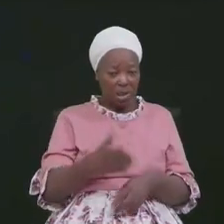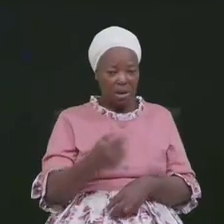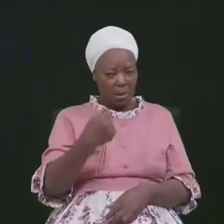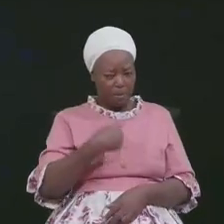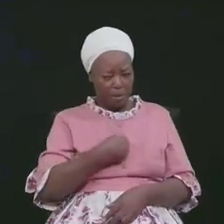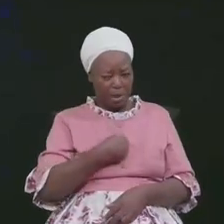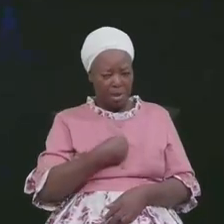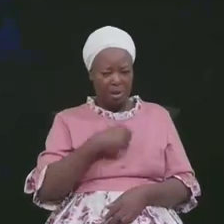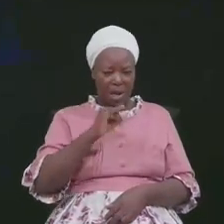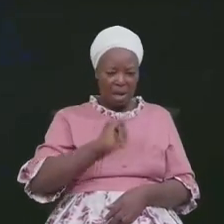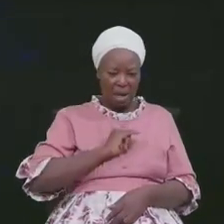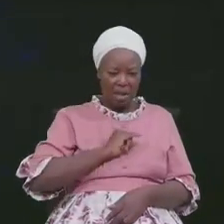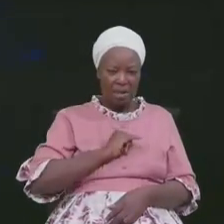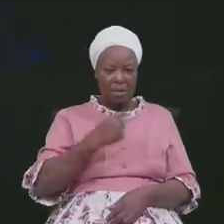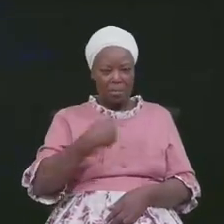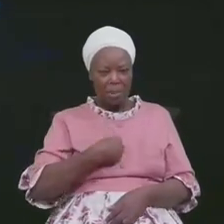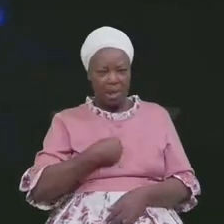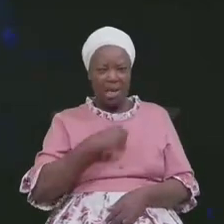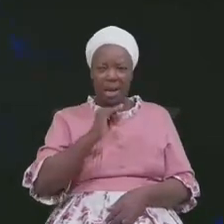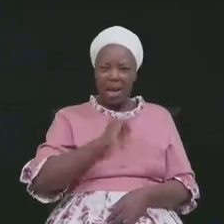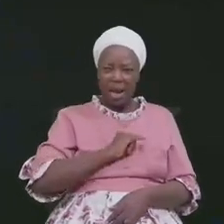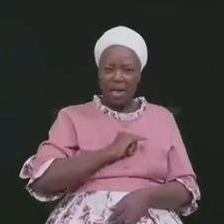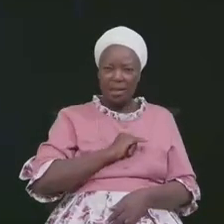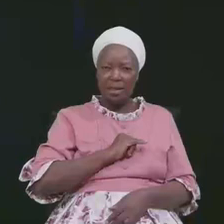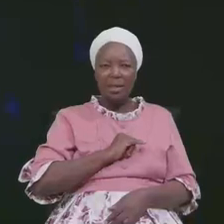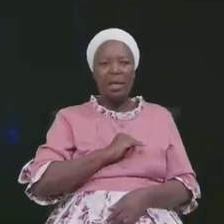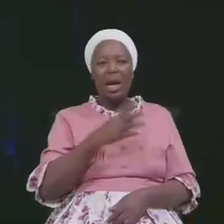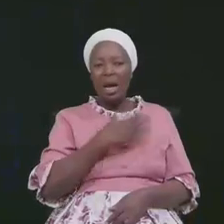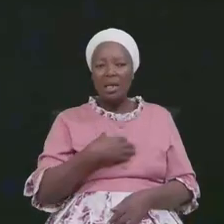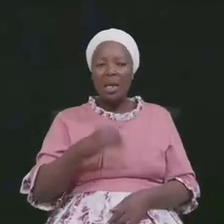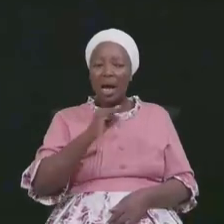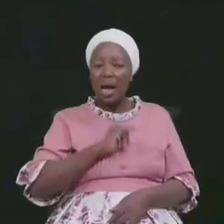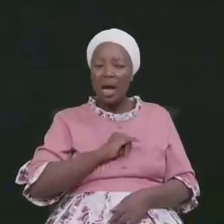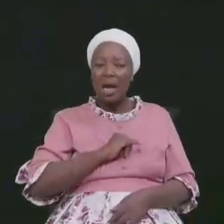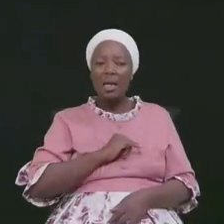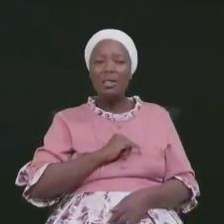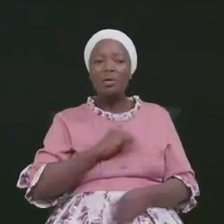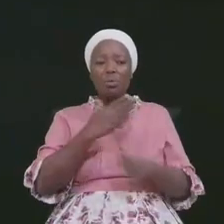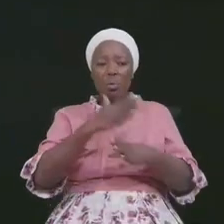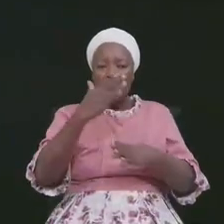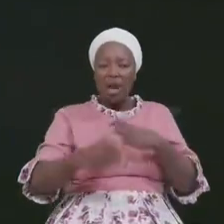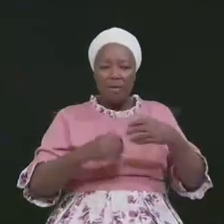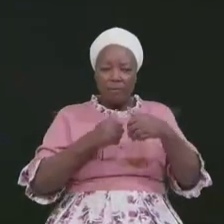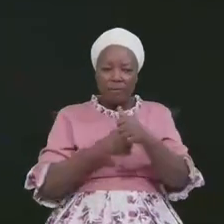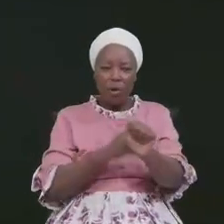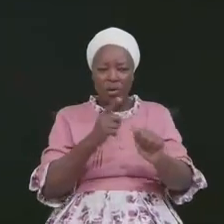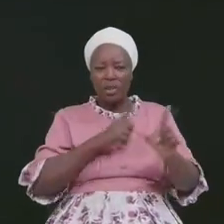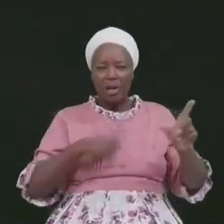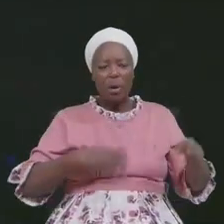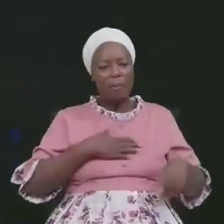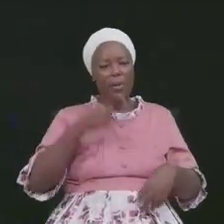Moi. Il dit, moi, je suivis pleinement la voix de l'Éternel, mon Dieu. Verset 9.